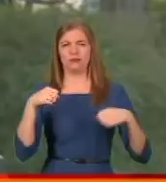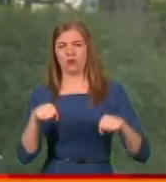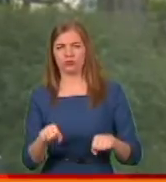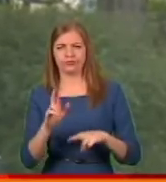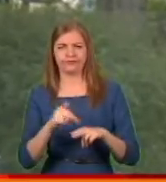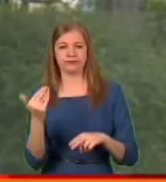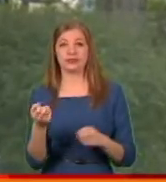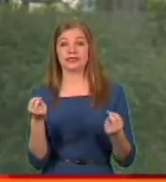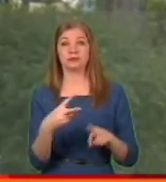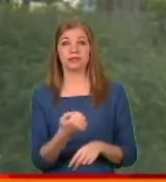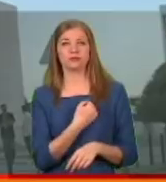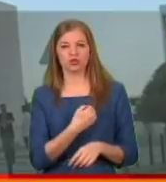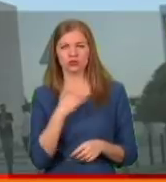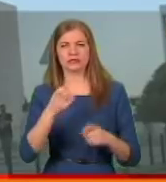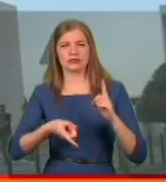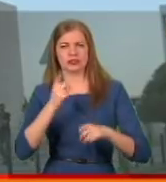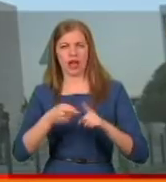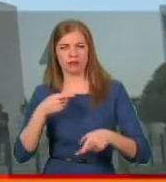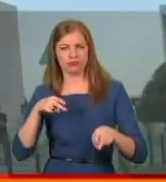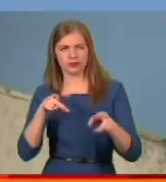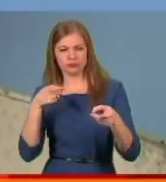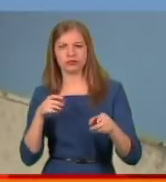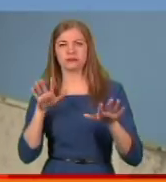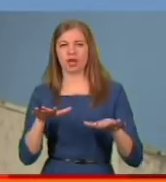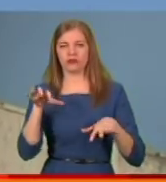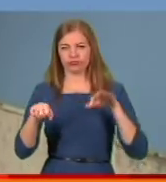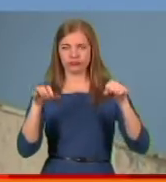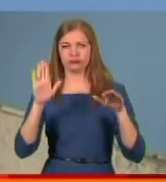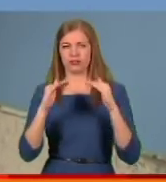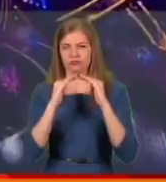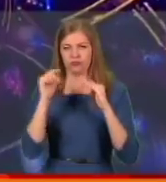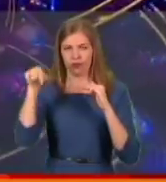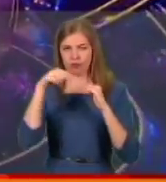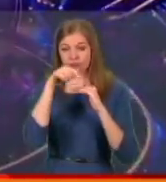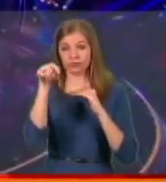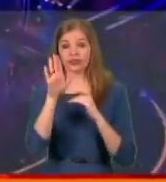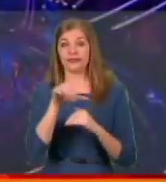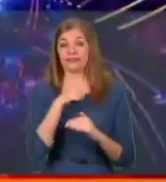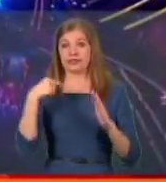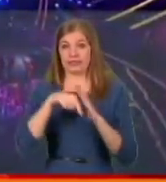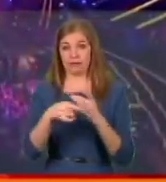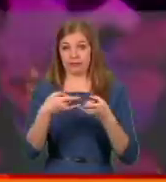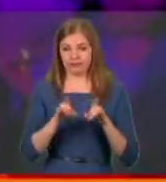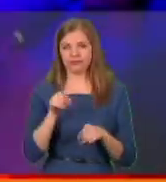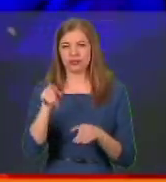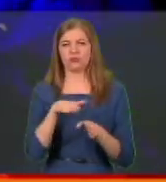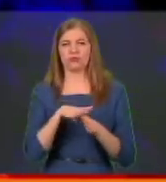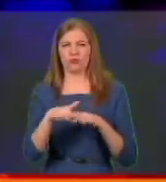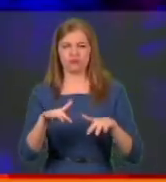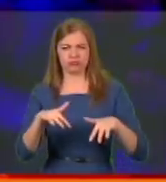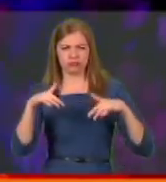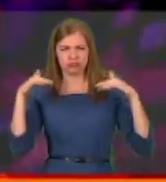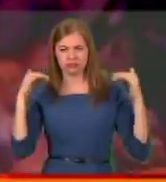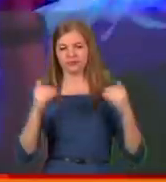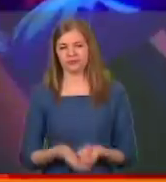мотоциклах. Спецпризначенці зі снайперськими гвинтівками займають позиції на даху арени. У самій арені глядачі заповнюють фан-зони